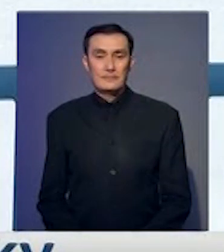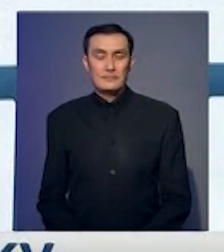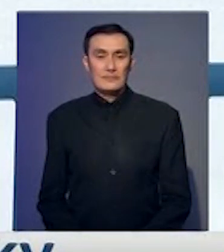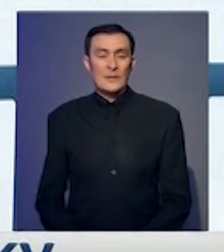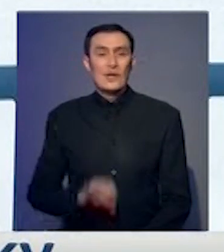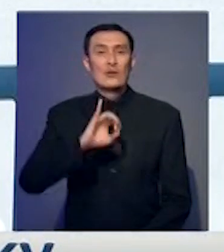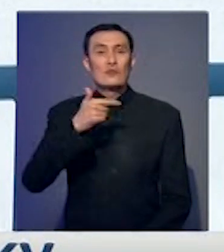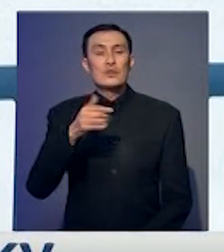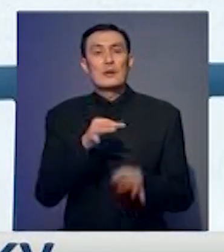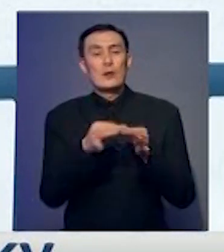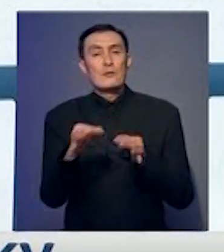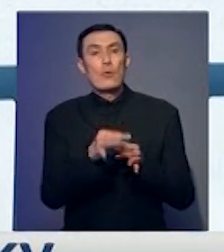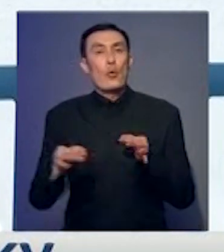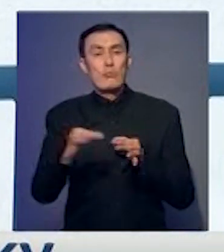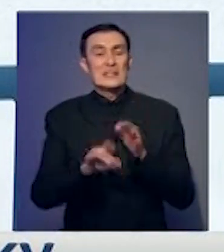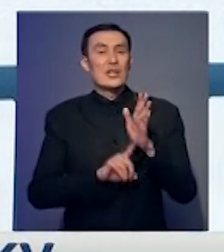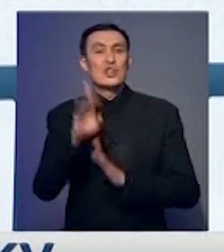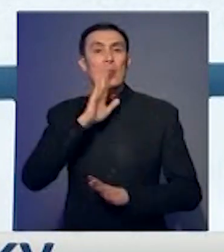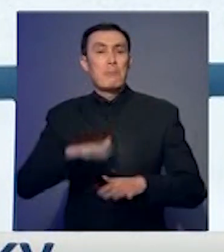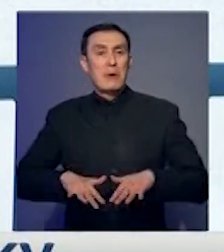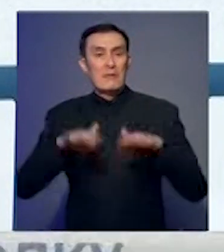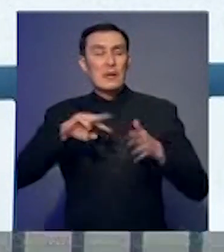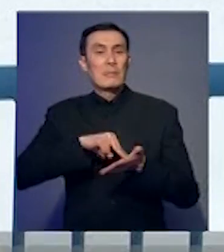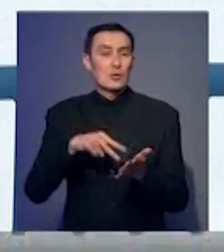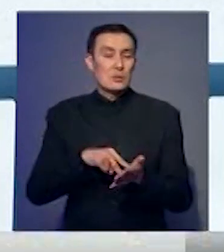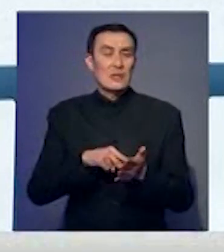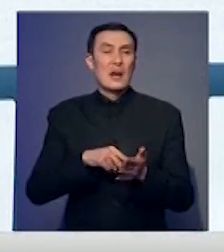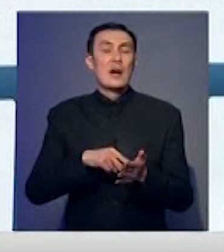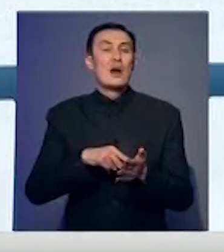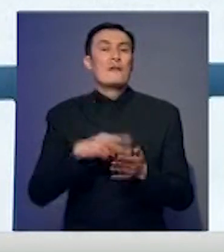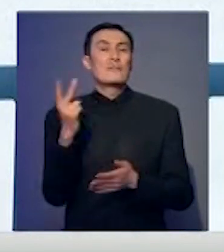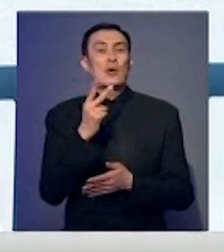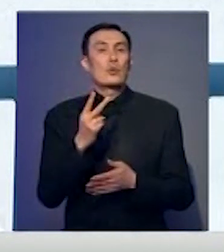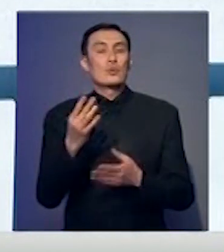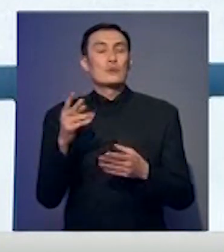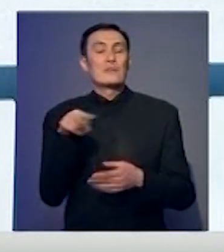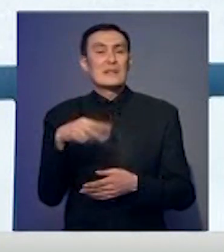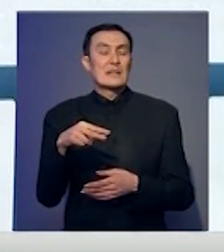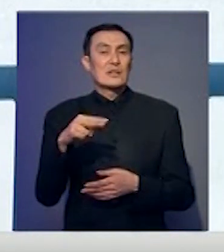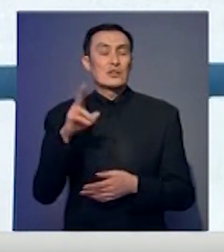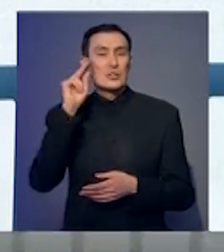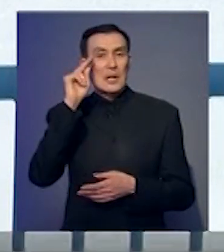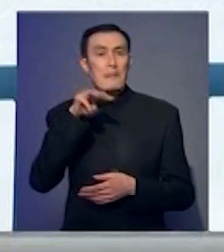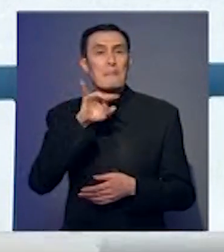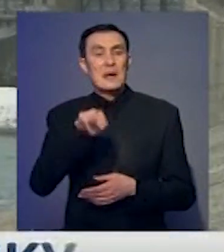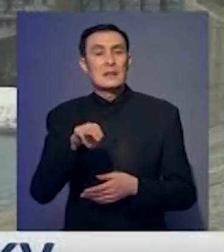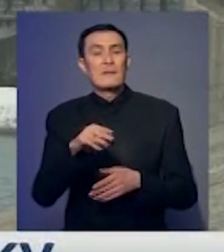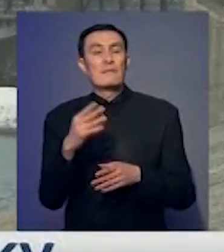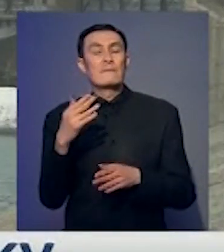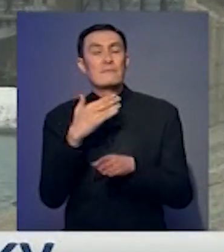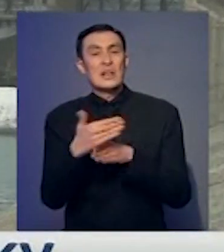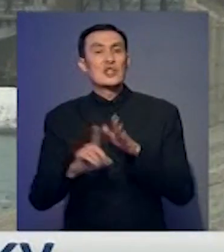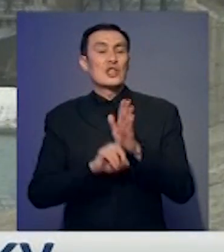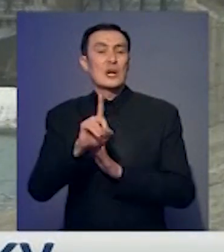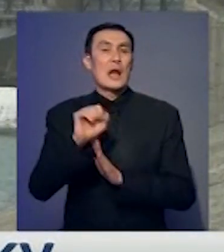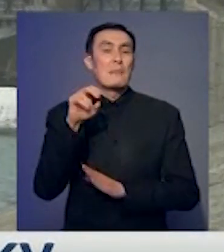В южных районах области начало паводка специалисты прогнозируют на вторую декаду марта, а на севере – на начало апреля. На